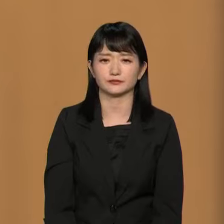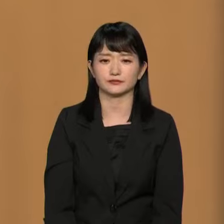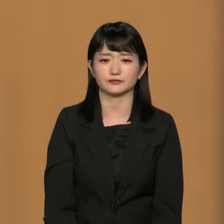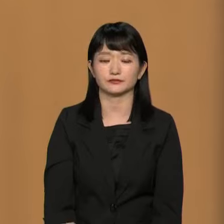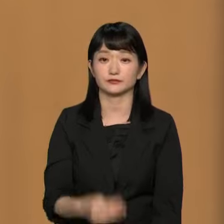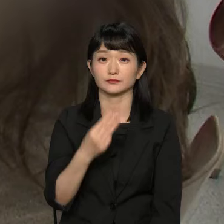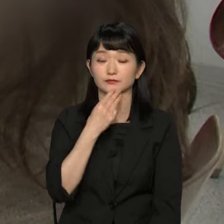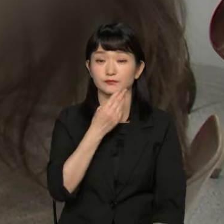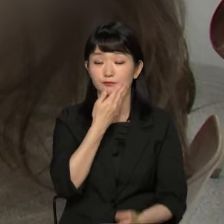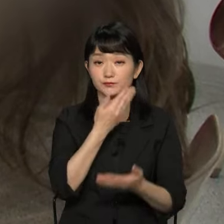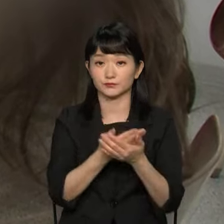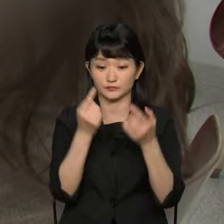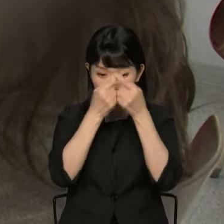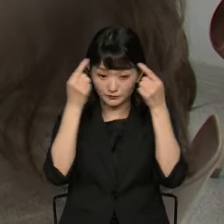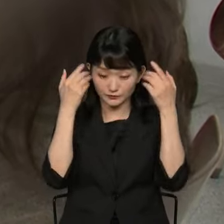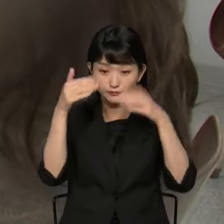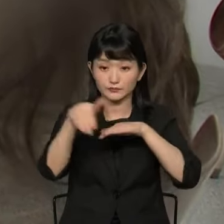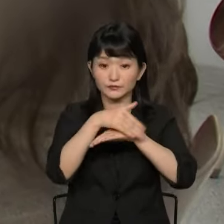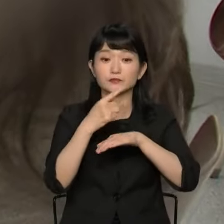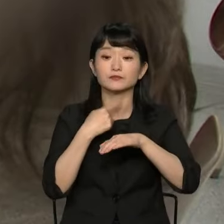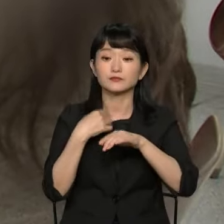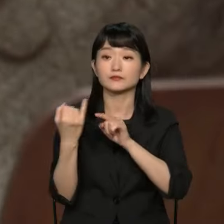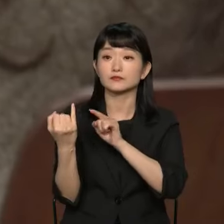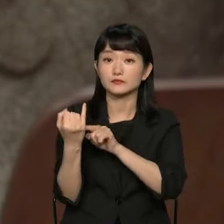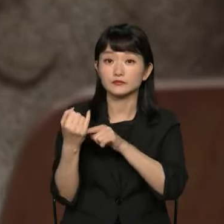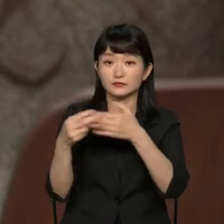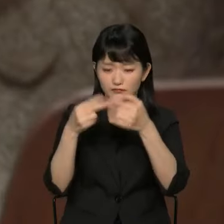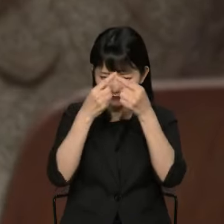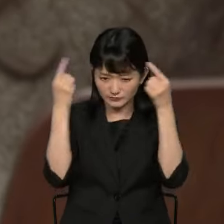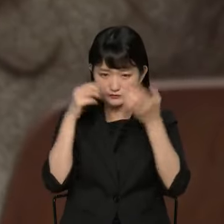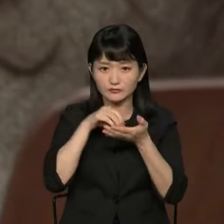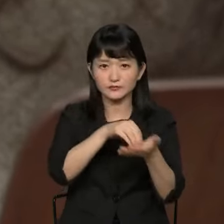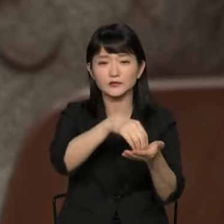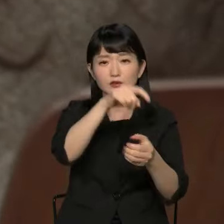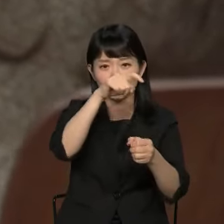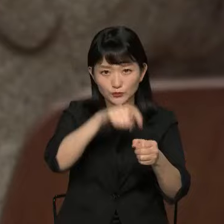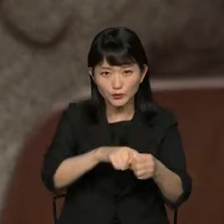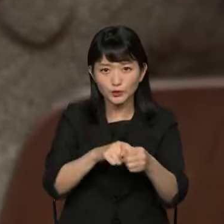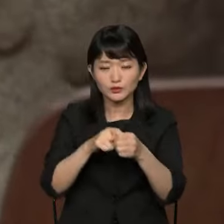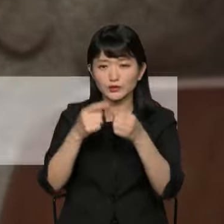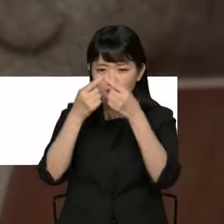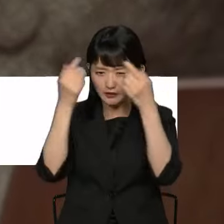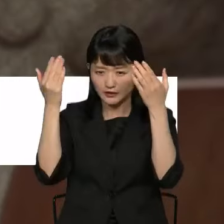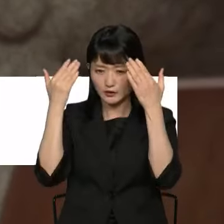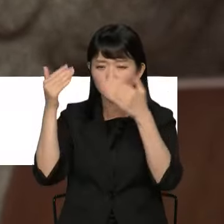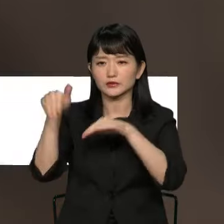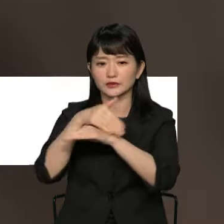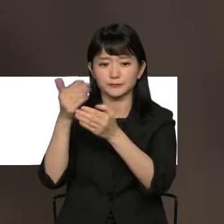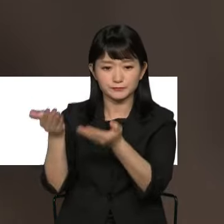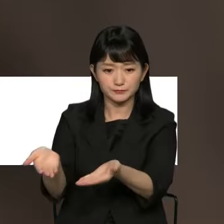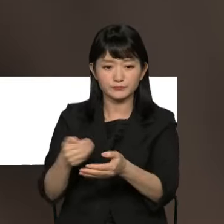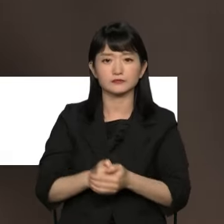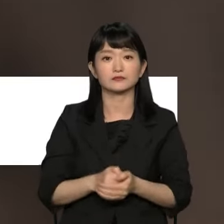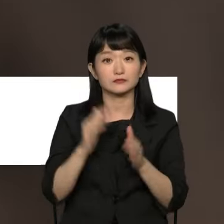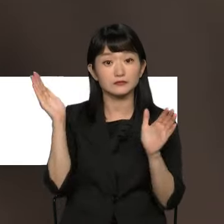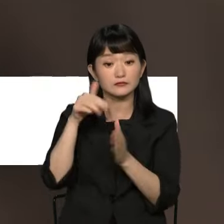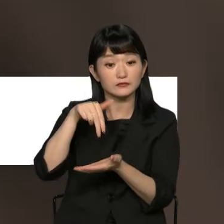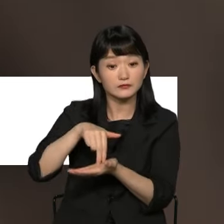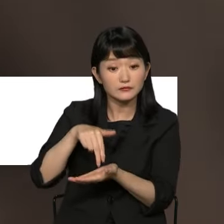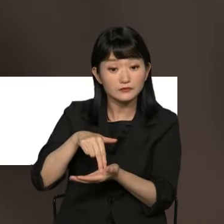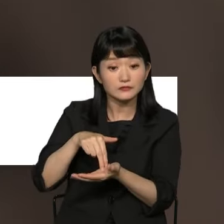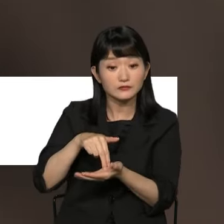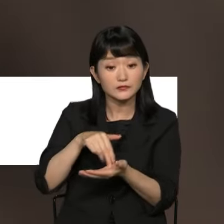서울 주요 대학을 다니던 A씨는 의대에 들어가기 위해 휴학을 했습니다. 수험생 입장에서는 등원한다니까